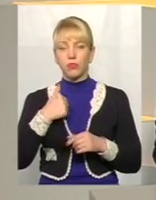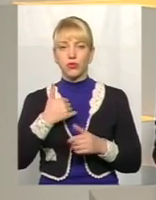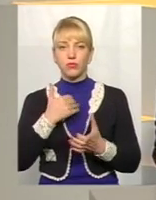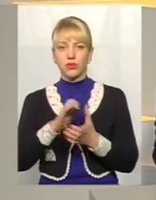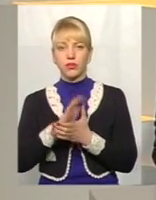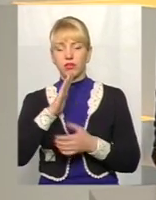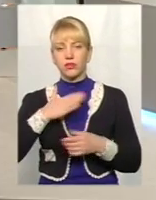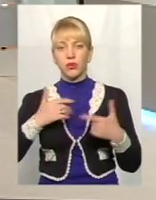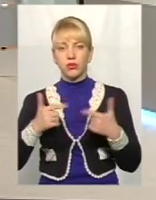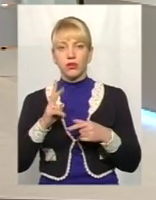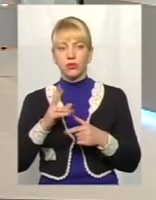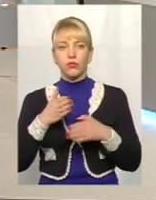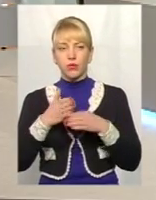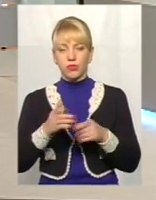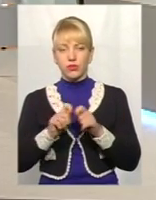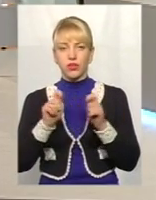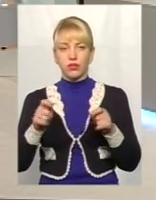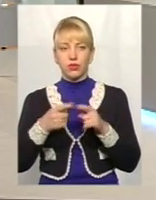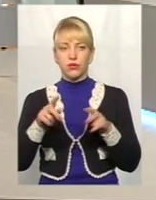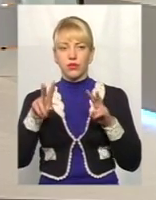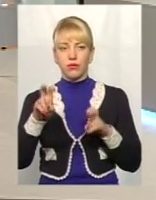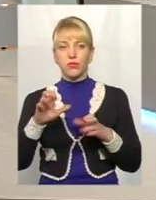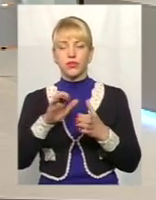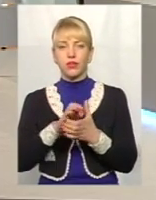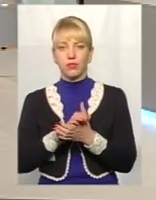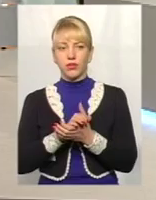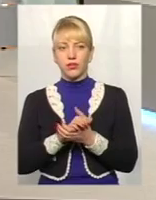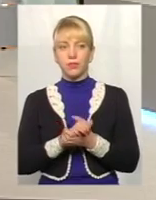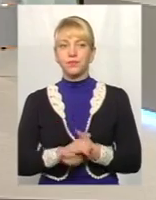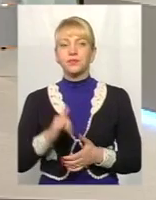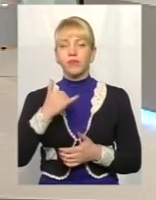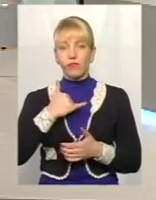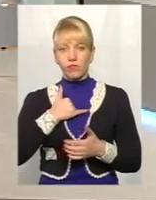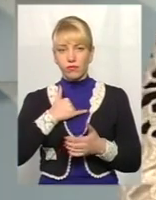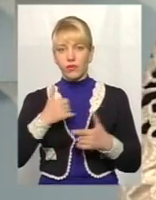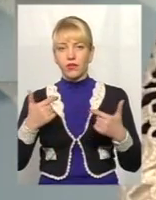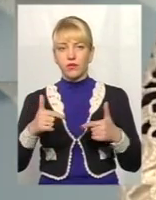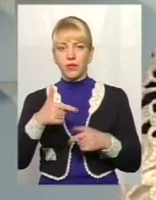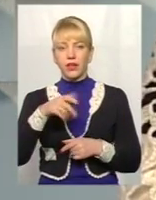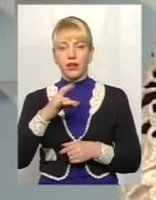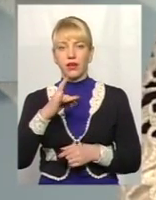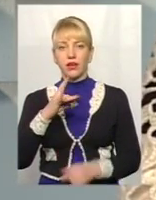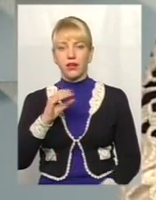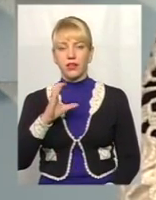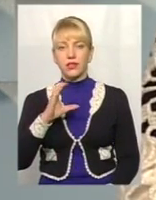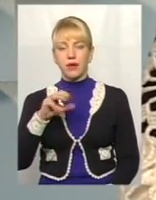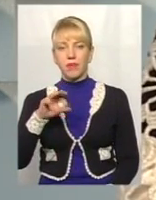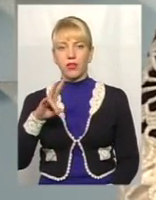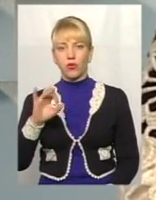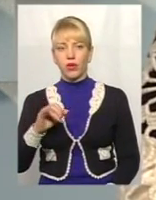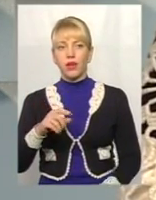гостями, які сьогодні допоможуть відкрити цю тему. Отож, знайомтесь. В нас у гостях сьогодні Наталія Герсименко,